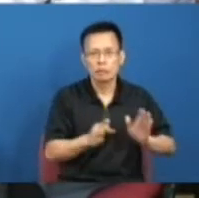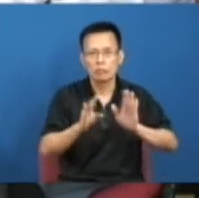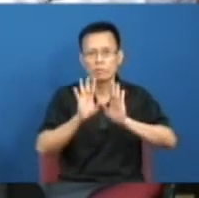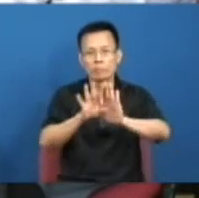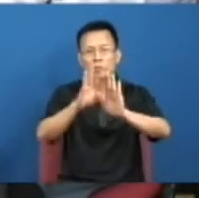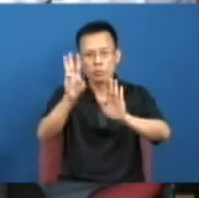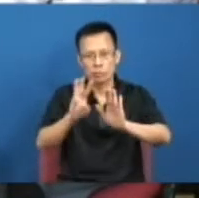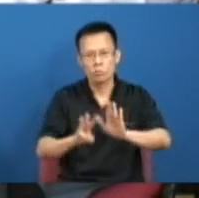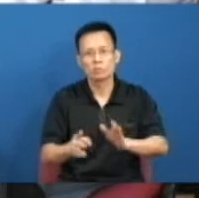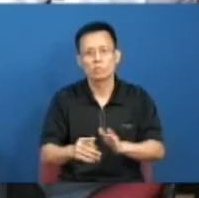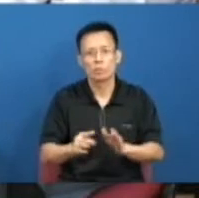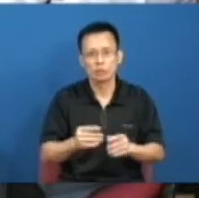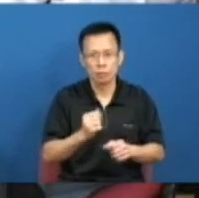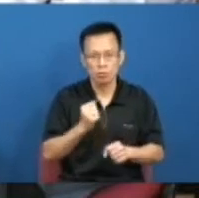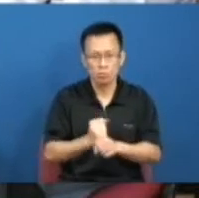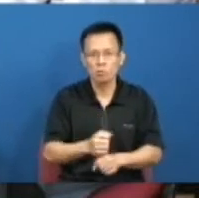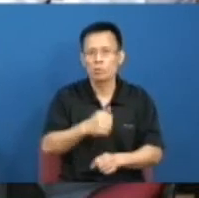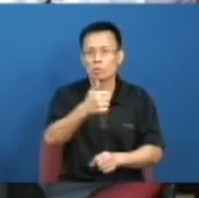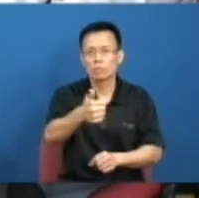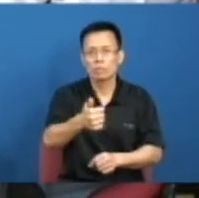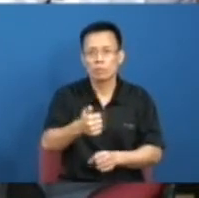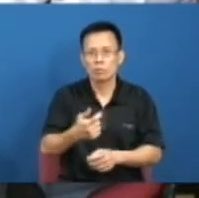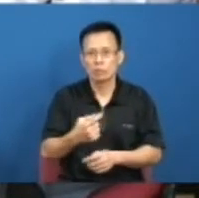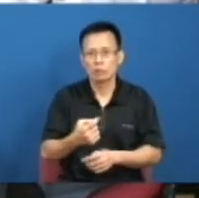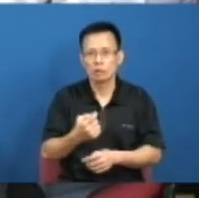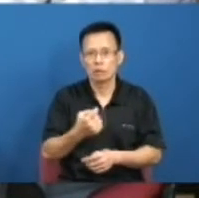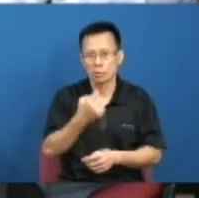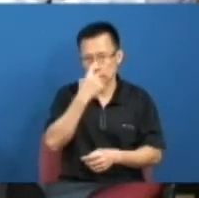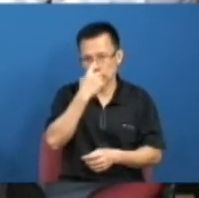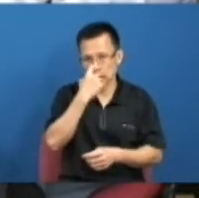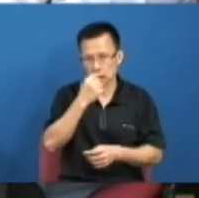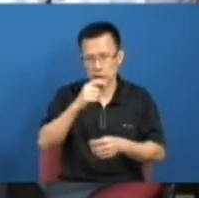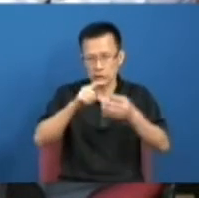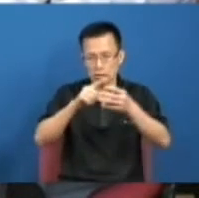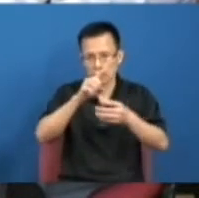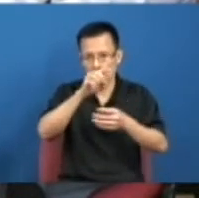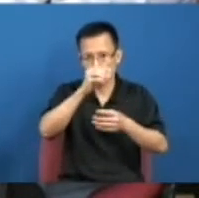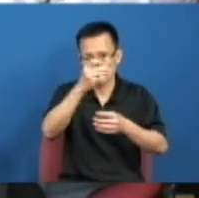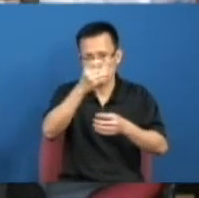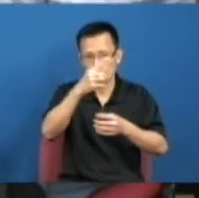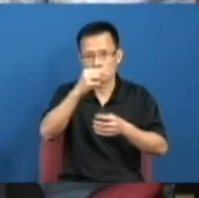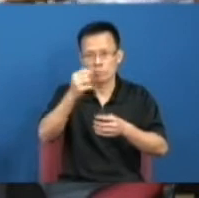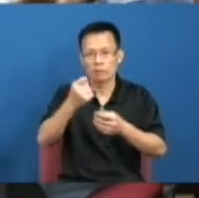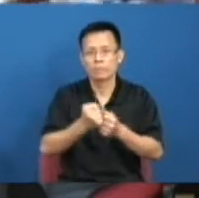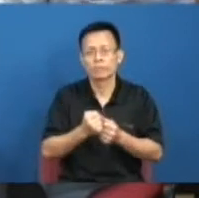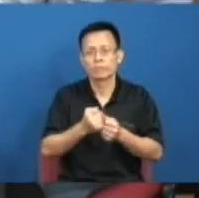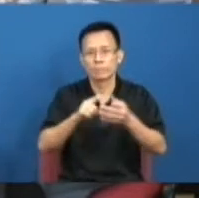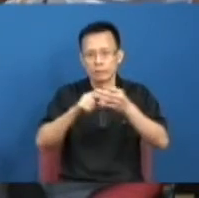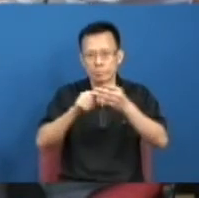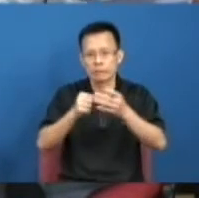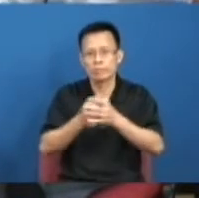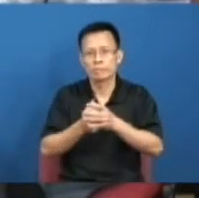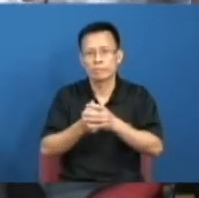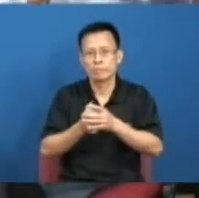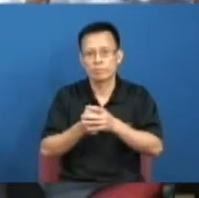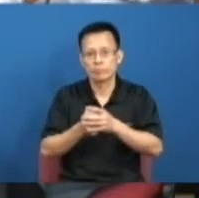理想咧，係應該係。我哋英文叫 liquid membrane， 比較液體去做咧，譬如